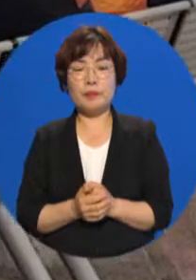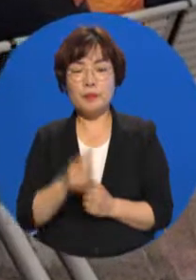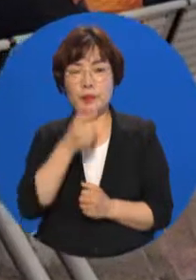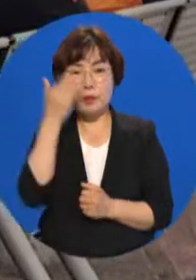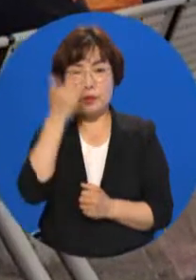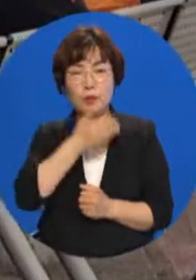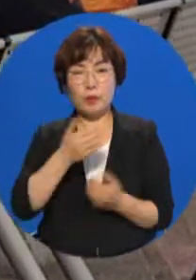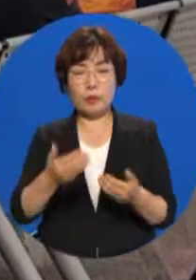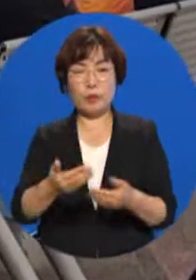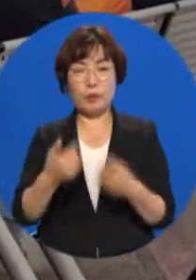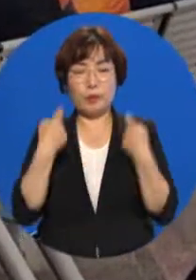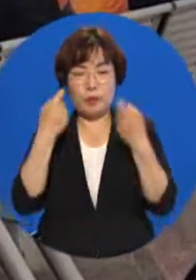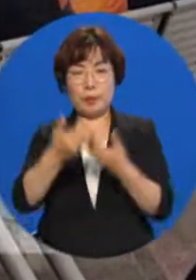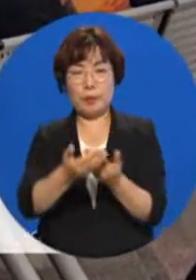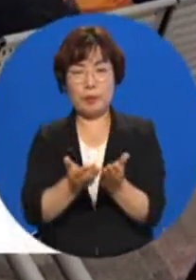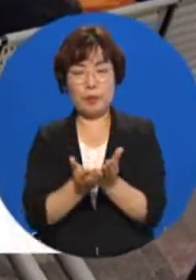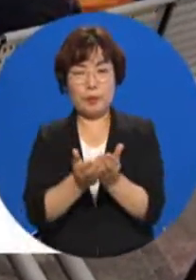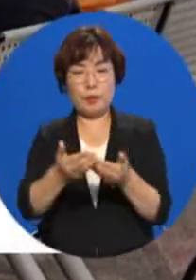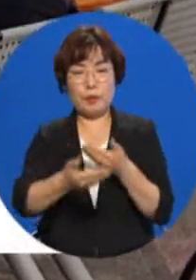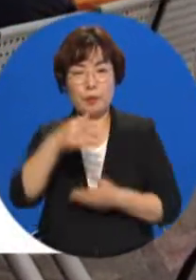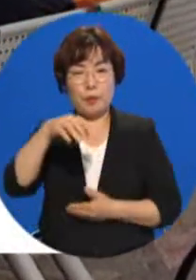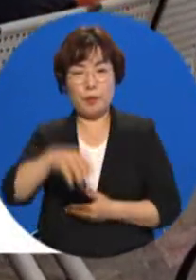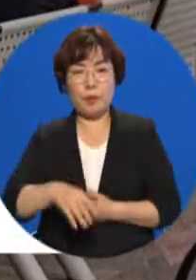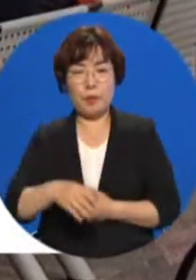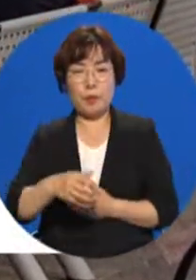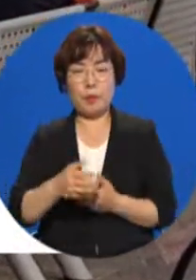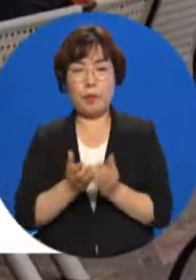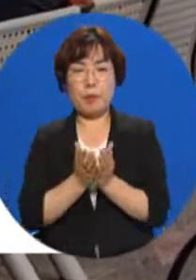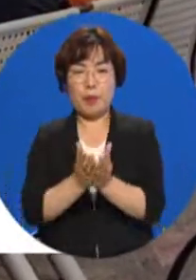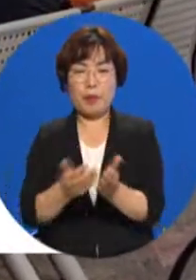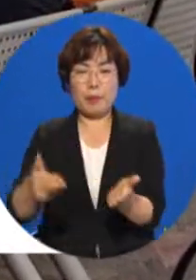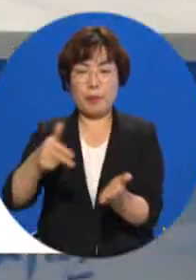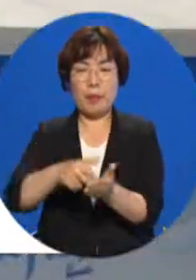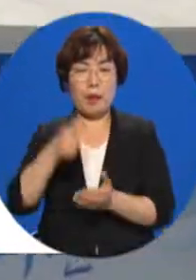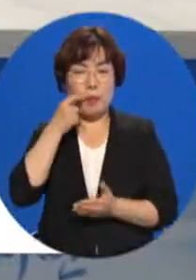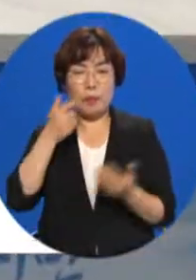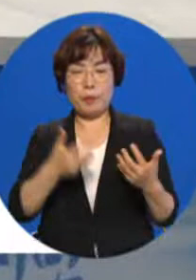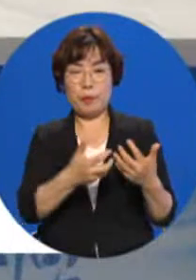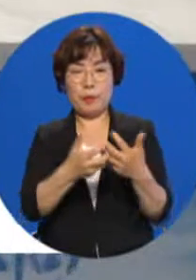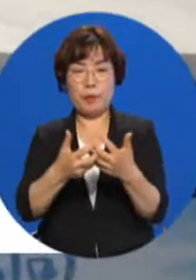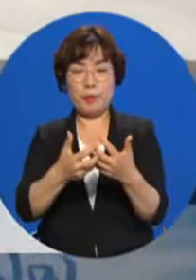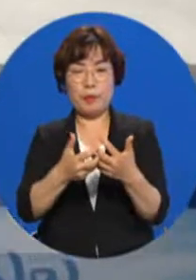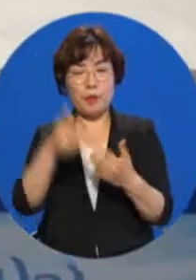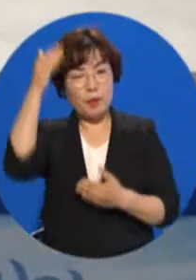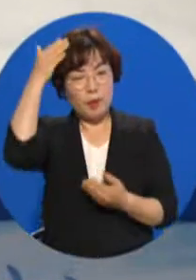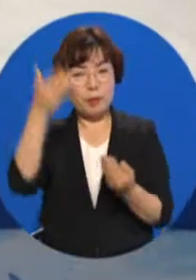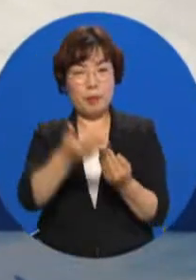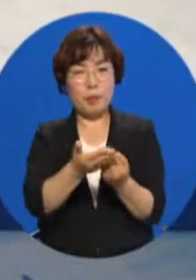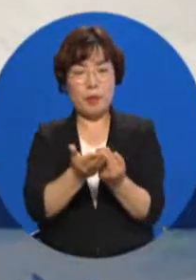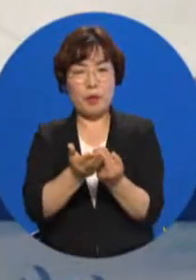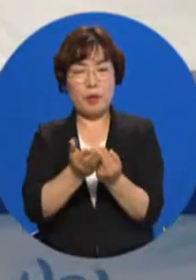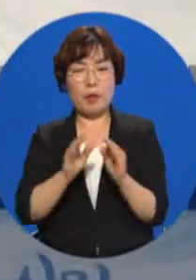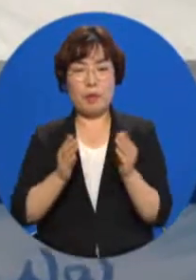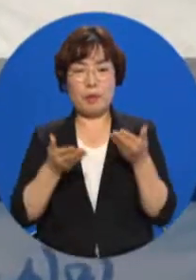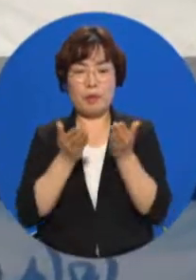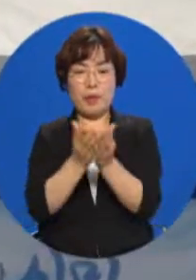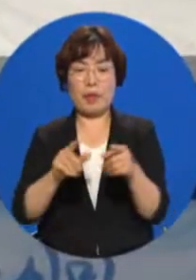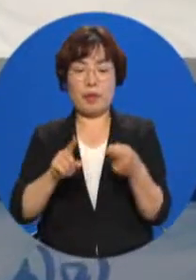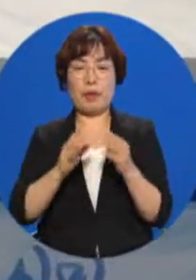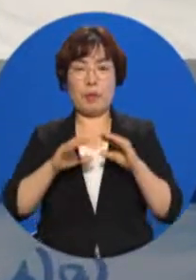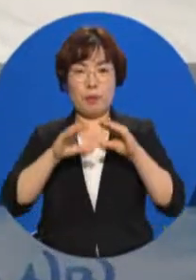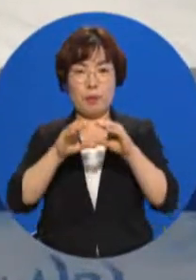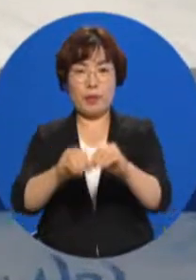여수 여객선 터미널이 배를 타지 못한 승객들로 꽉 찼습니다. 거문도로 향하는 배편의 운항이